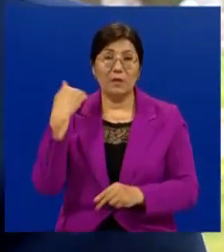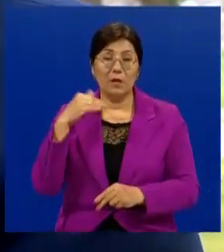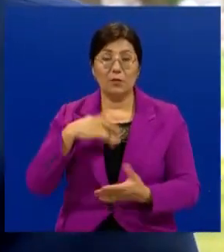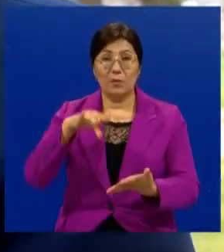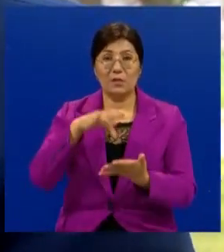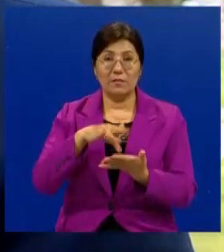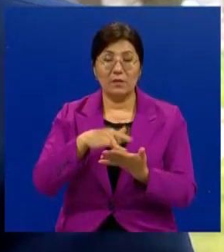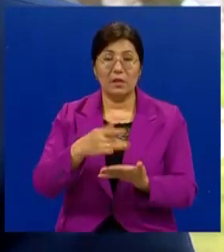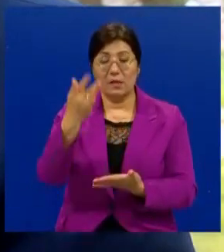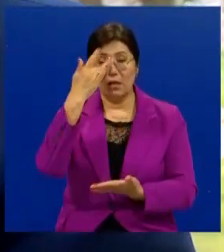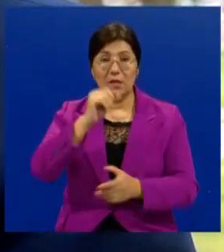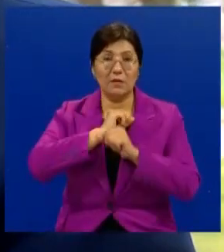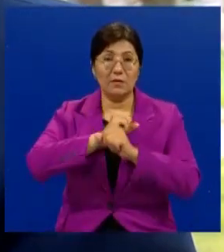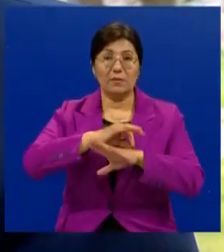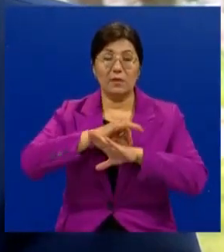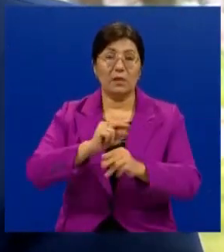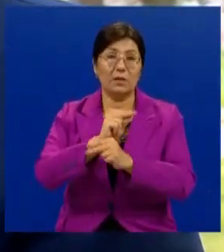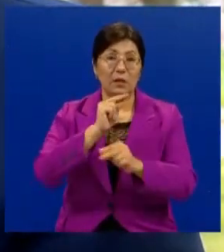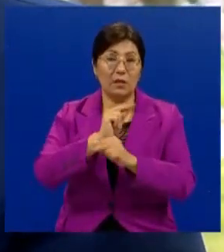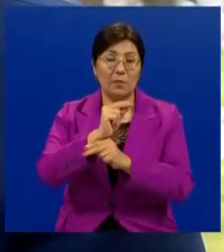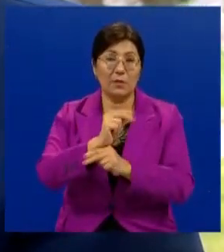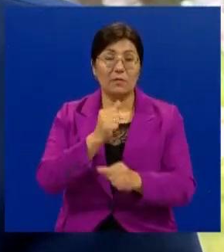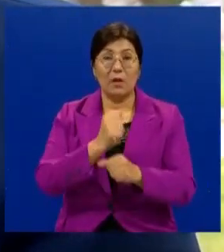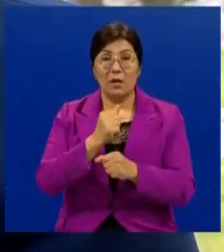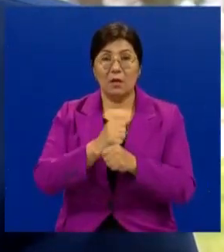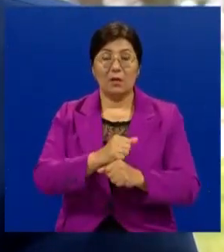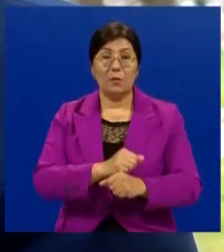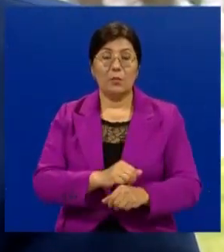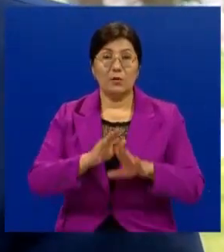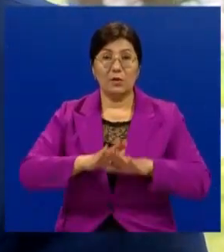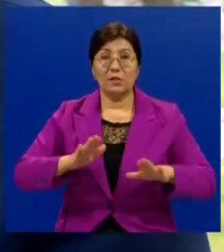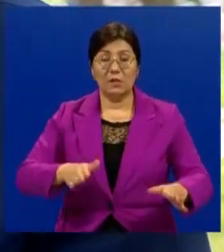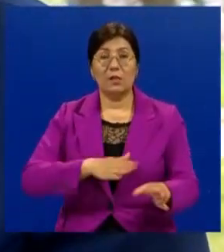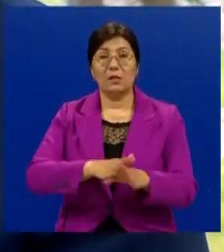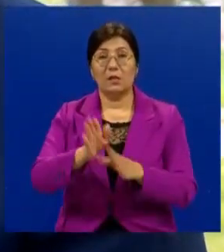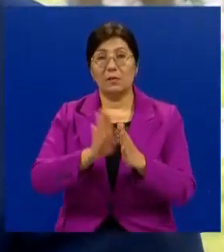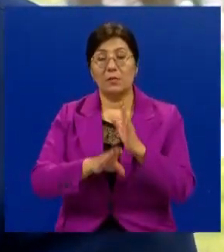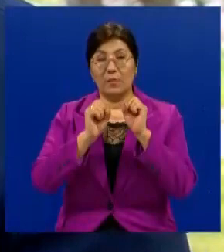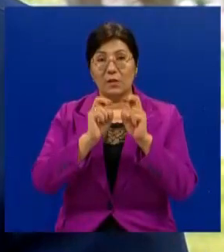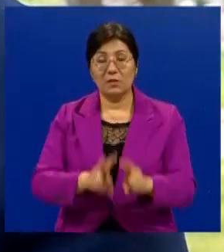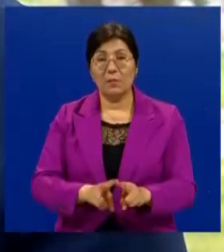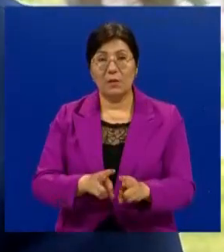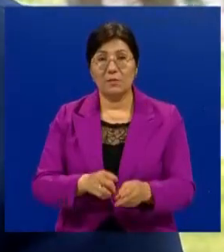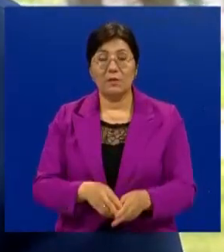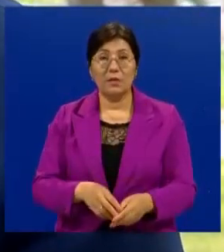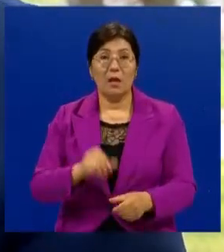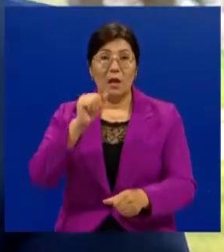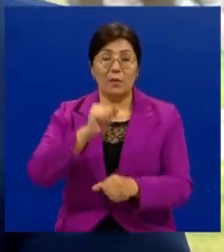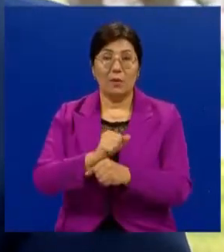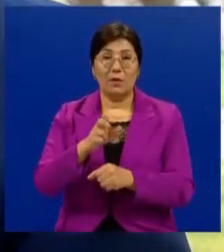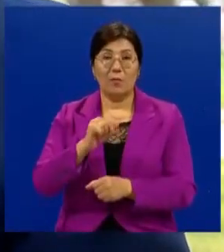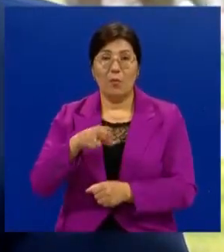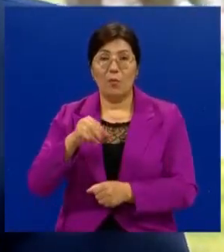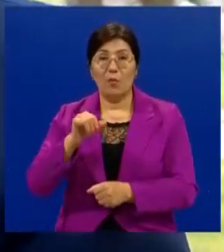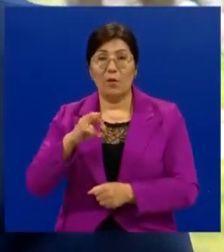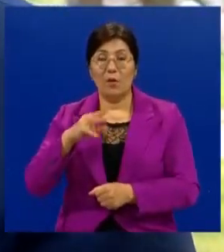центров летнего отдыха пройдут обучение работе с детьми, обеспечению безопасности, предотвращению буллинга,